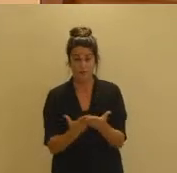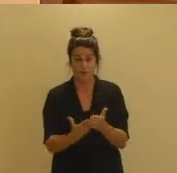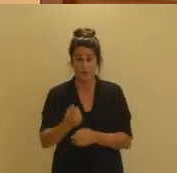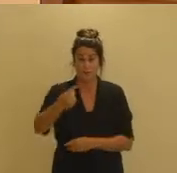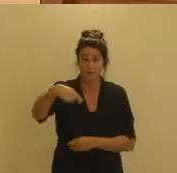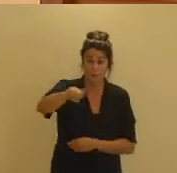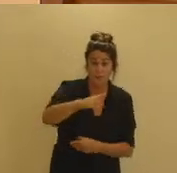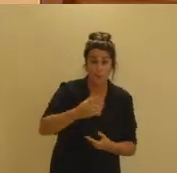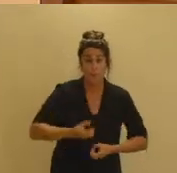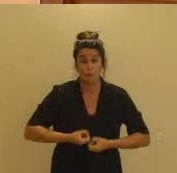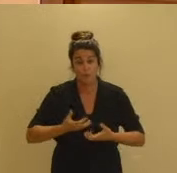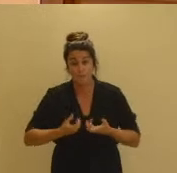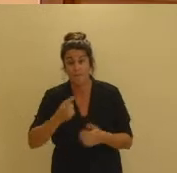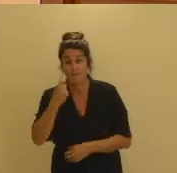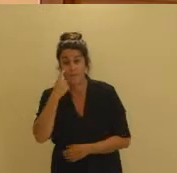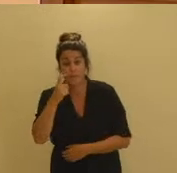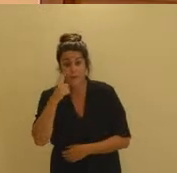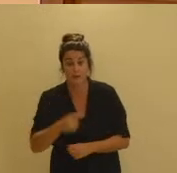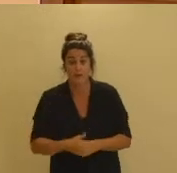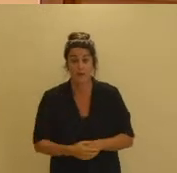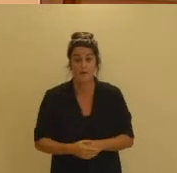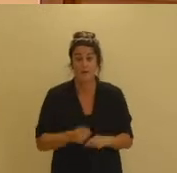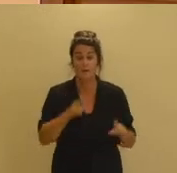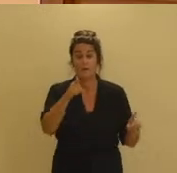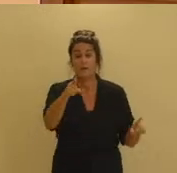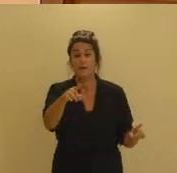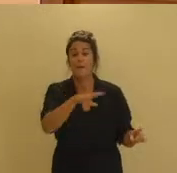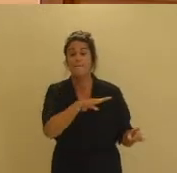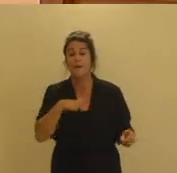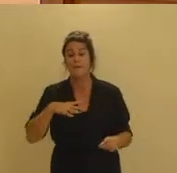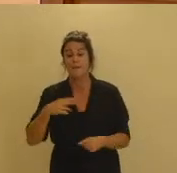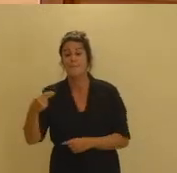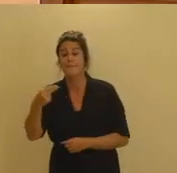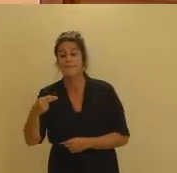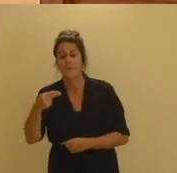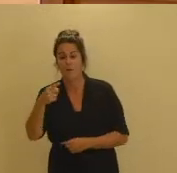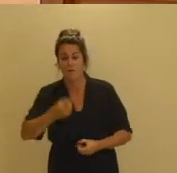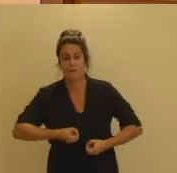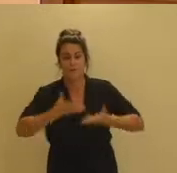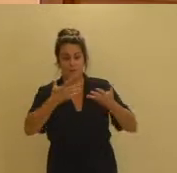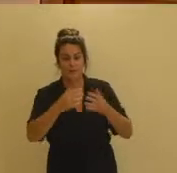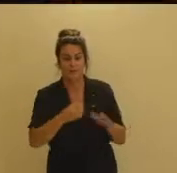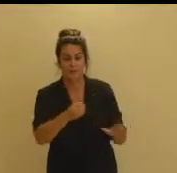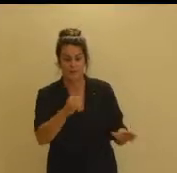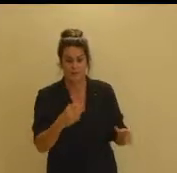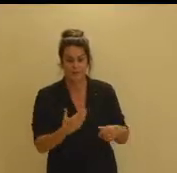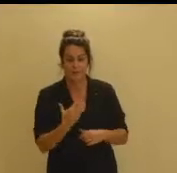des commentaires sur le sujet, Madame Laetitia Navarro? Esker.